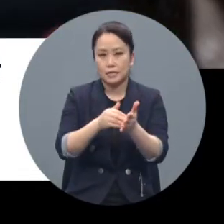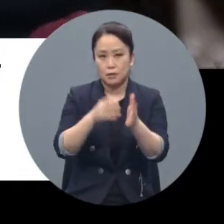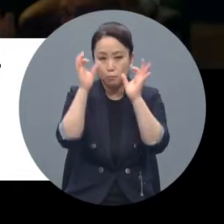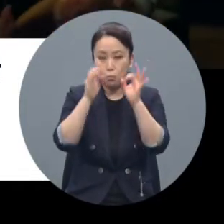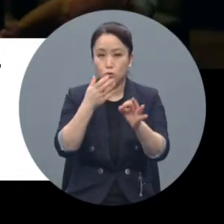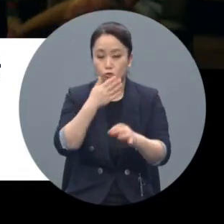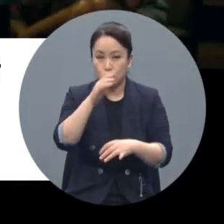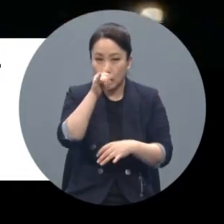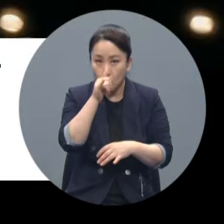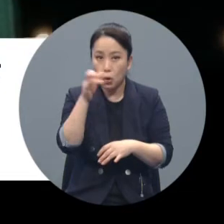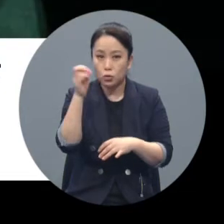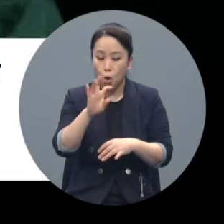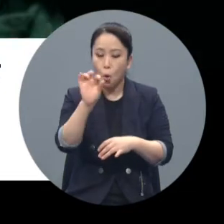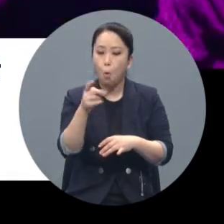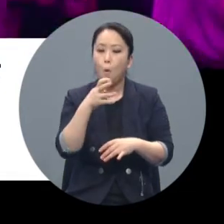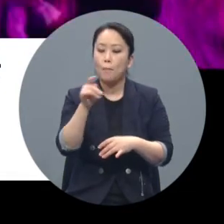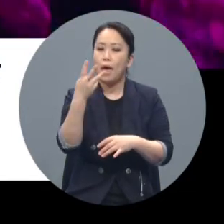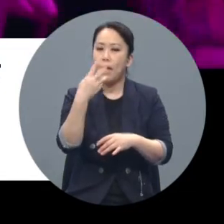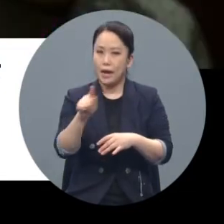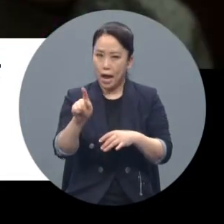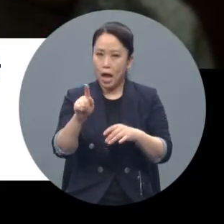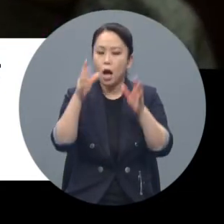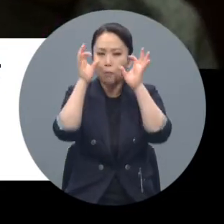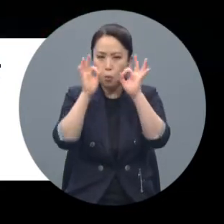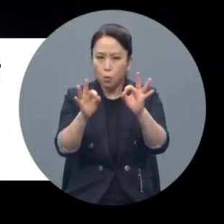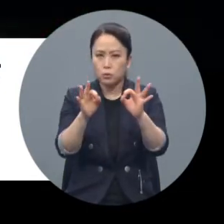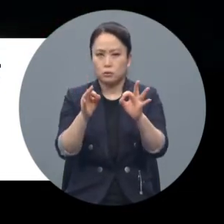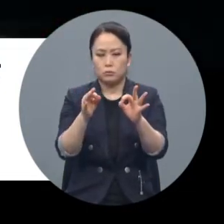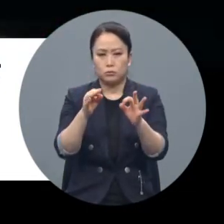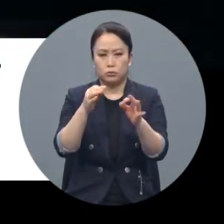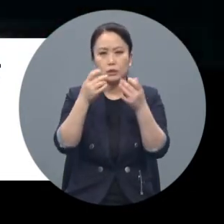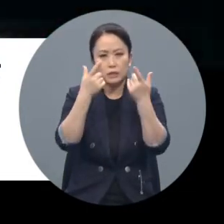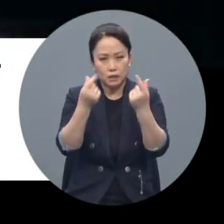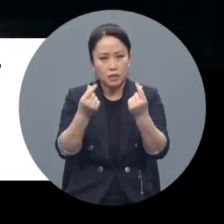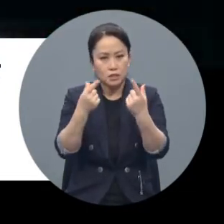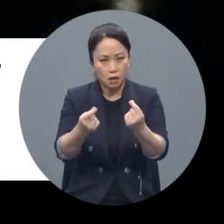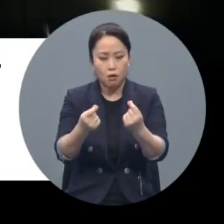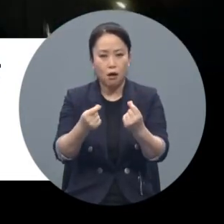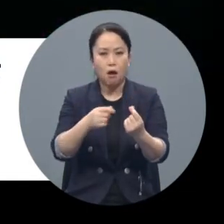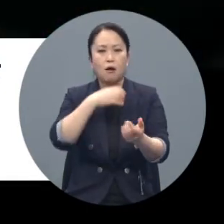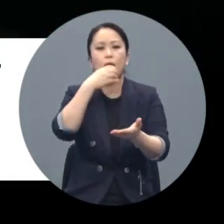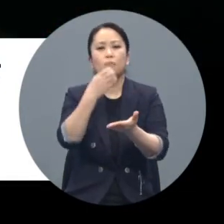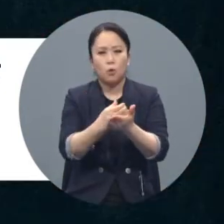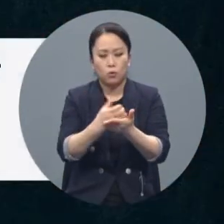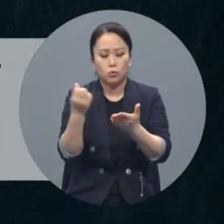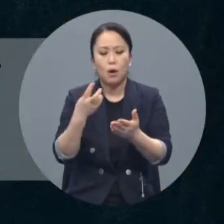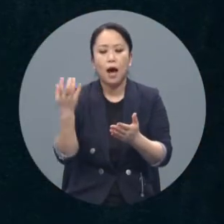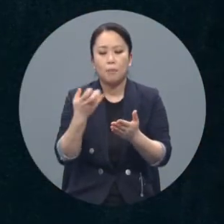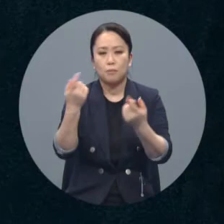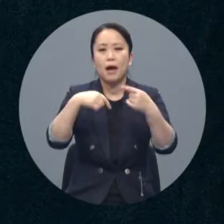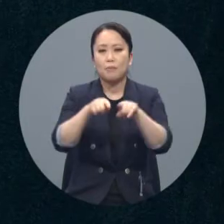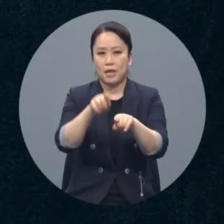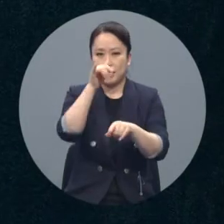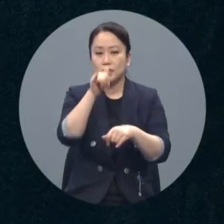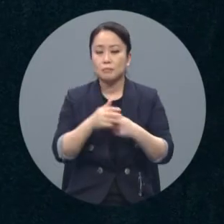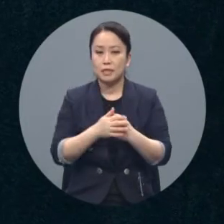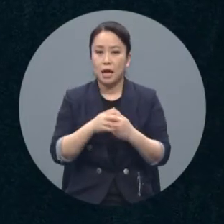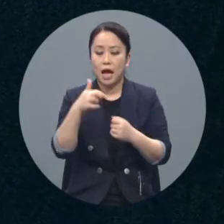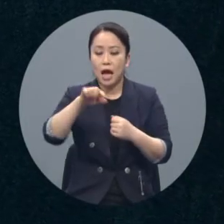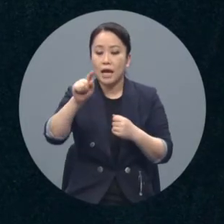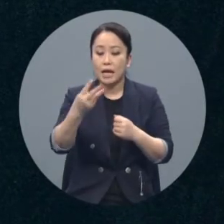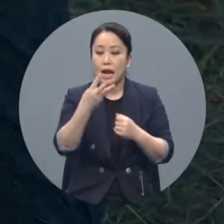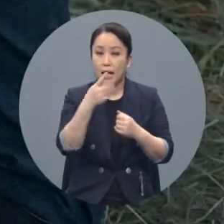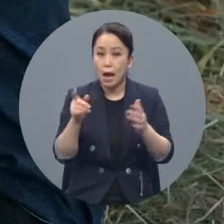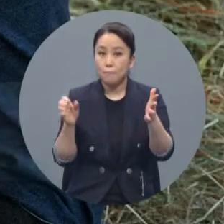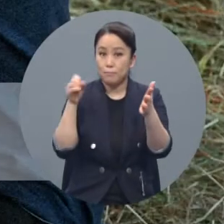오페라를 감상하신 것처럼 굉장히 마음도 아프고 감동이 느껴지는 작품일 겁니다. 갈라 프리젠테이션